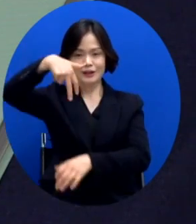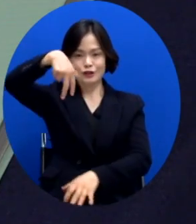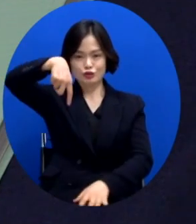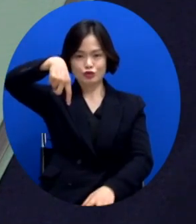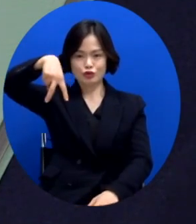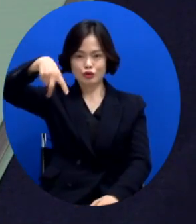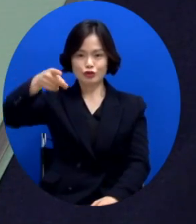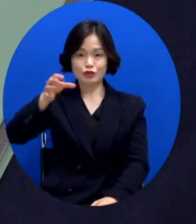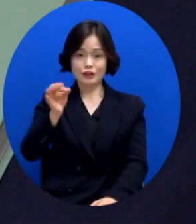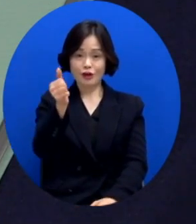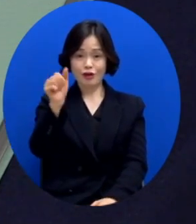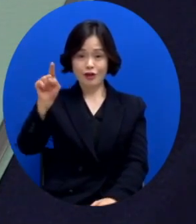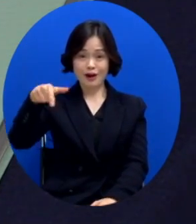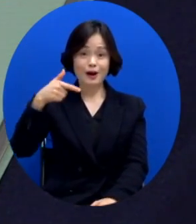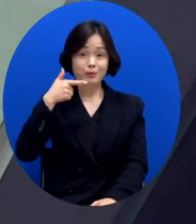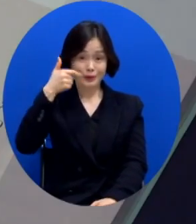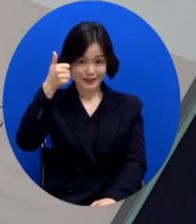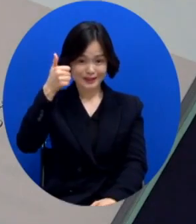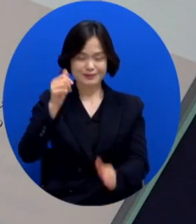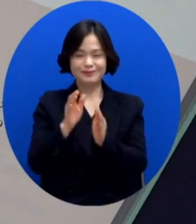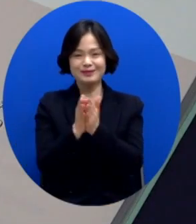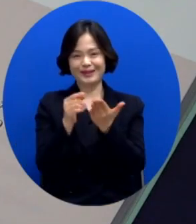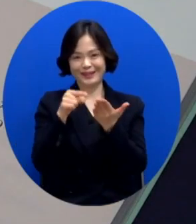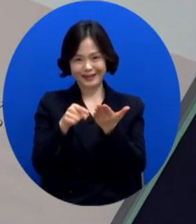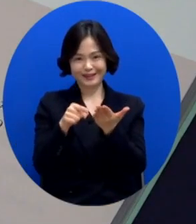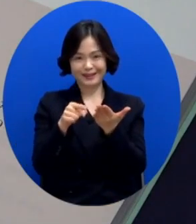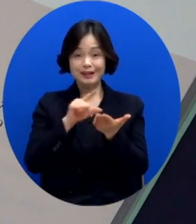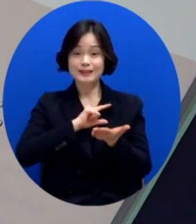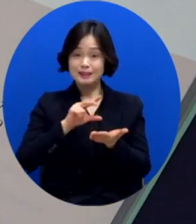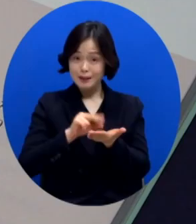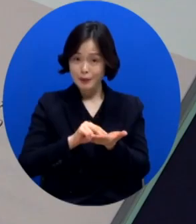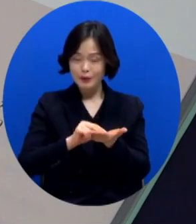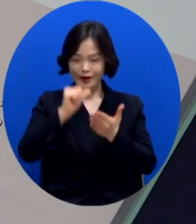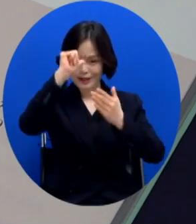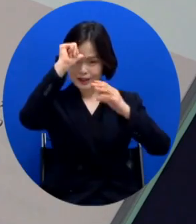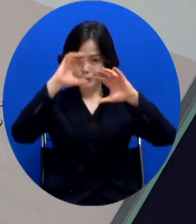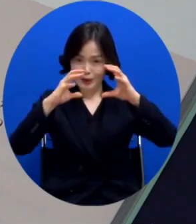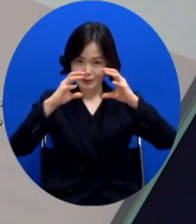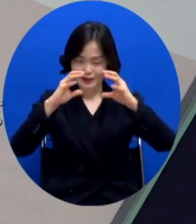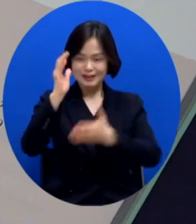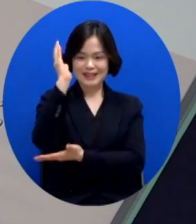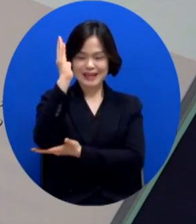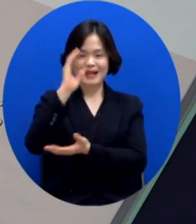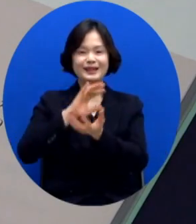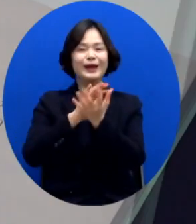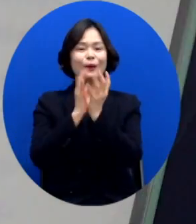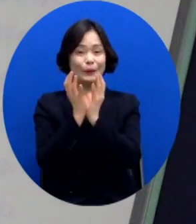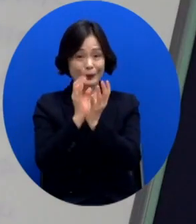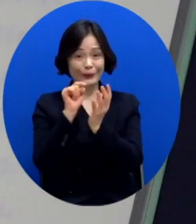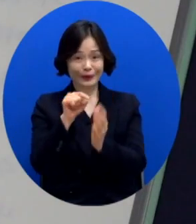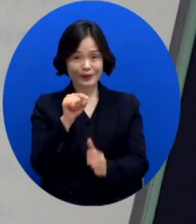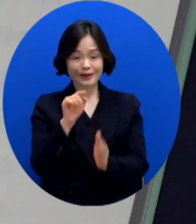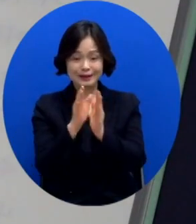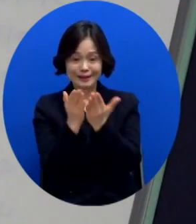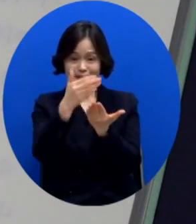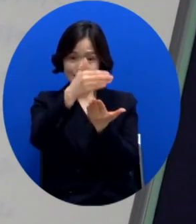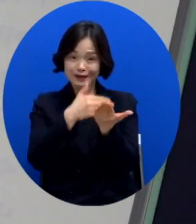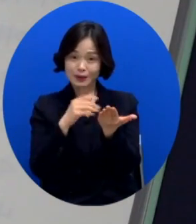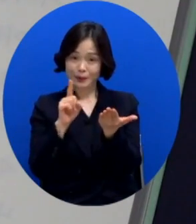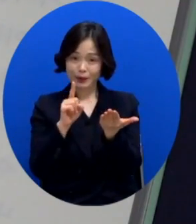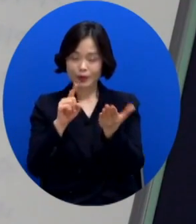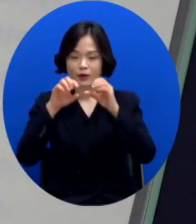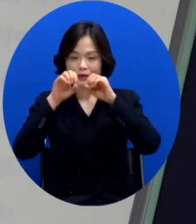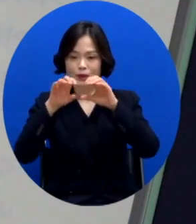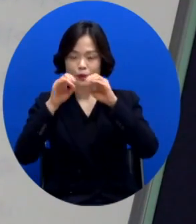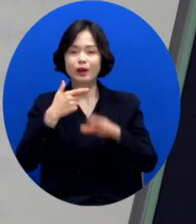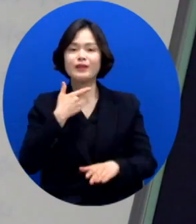전하는 인도인들의 아름다운 신앙 이야기, 인도에 피는 이야기꽃입니다. 책에는 주 목사의 인도 선교